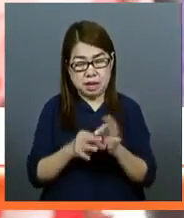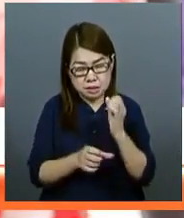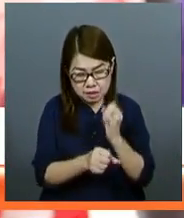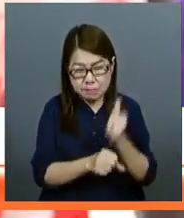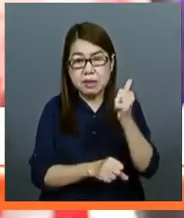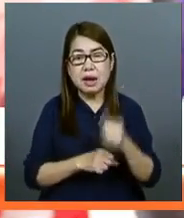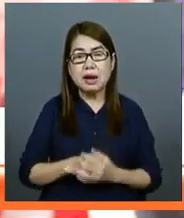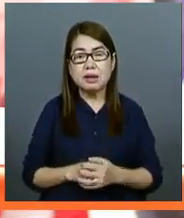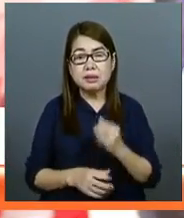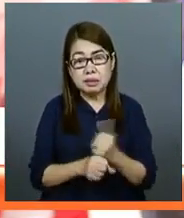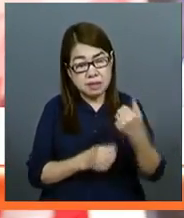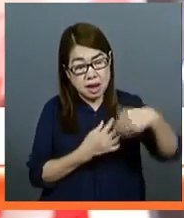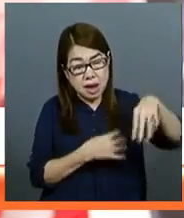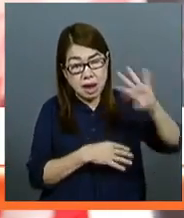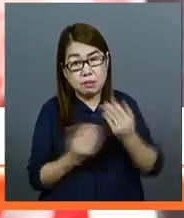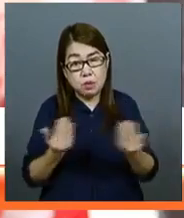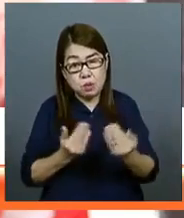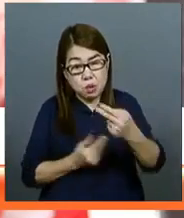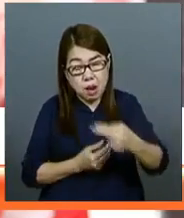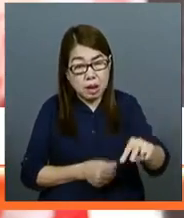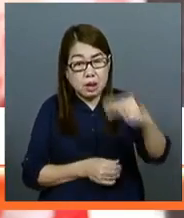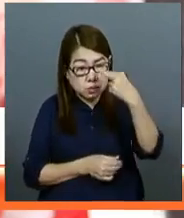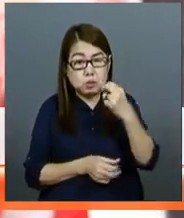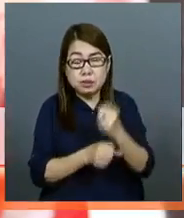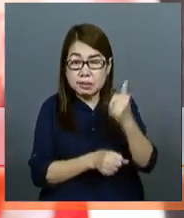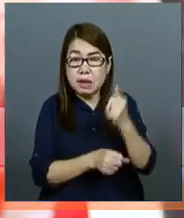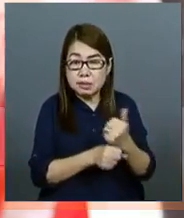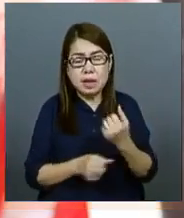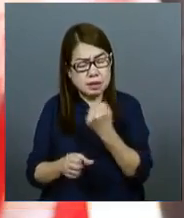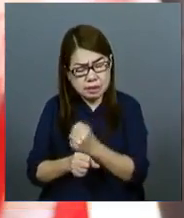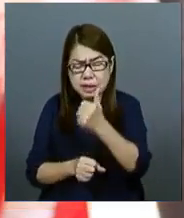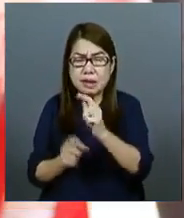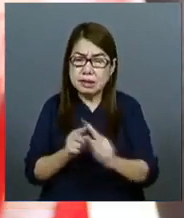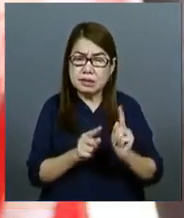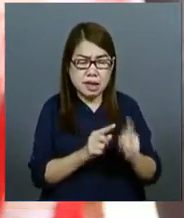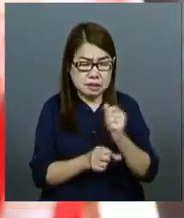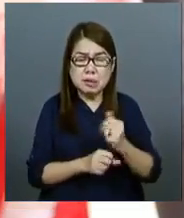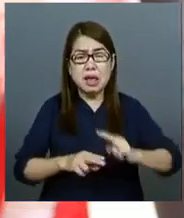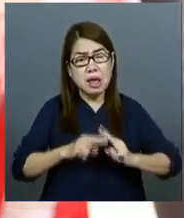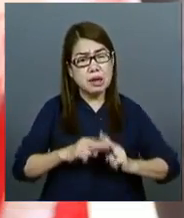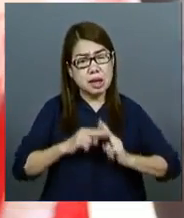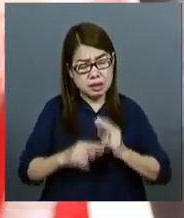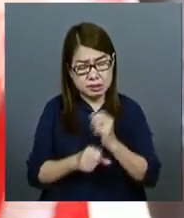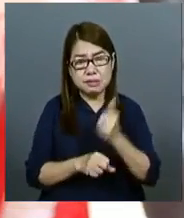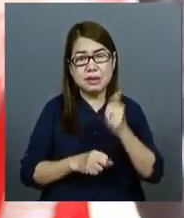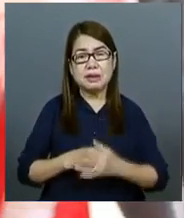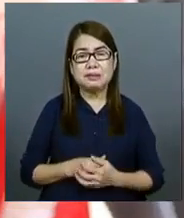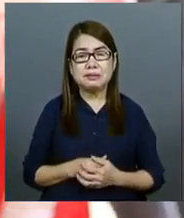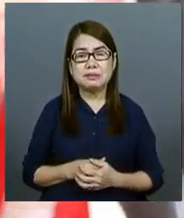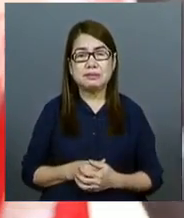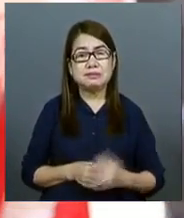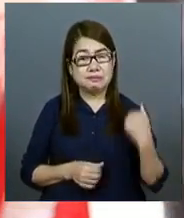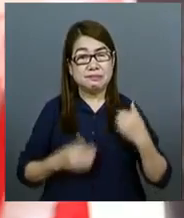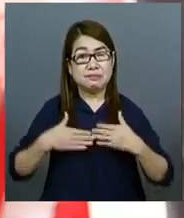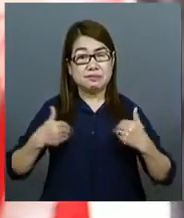ถสามารถฟ้อนรำให้ลูกหลานชมนะคะและทำอะไรได้เยอะแยะมากมายสามารถช่วยเหลือตัวเองได้นะคะแล้วก็มีความสุข